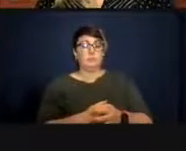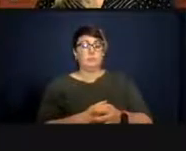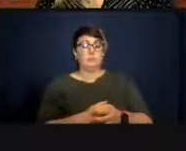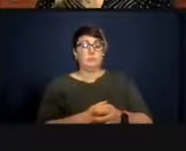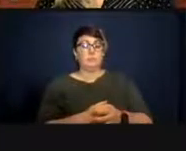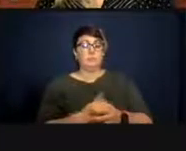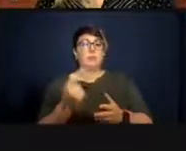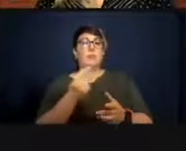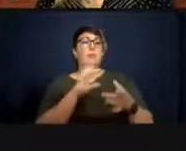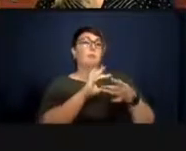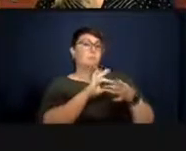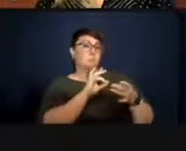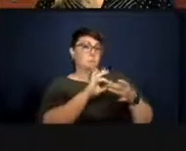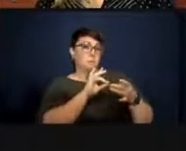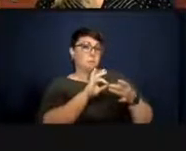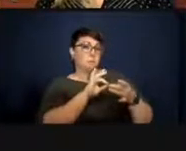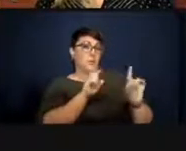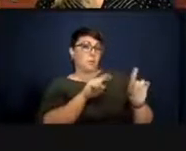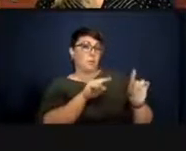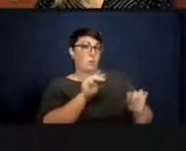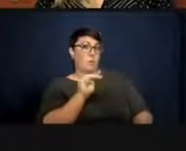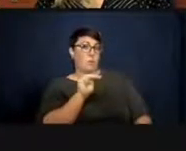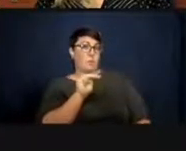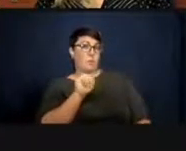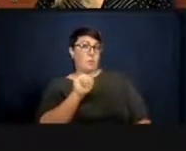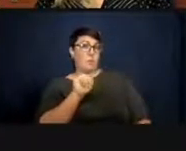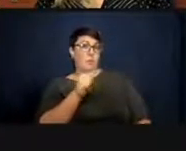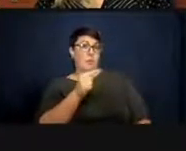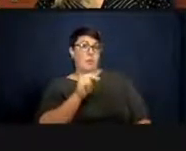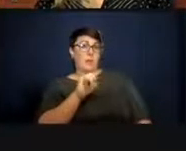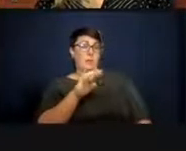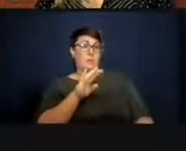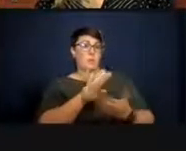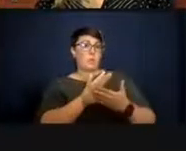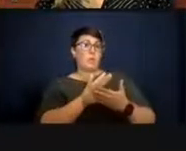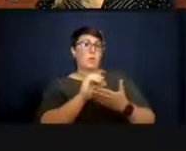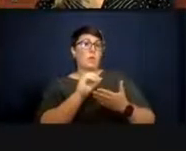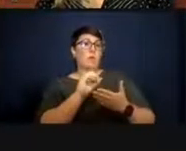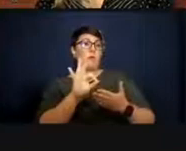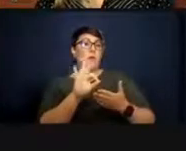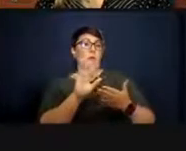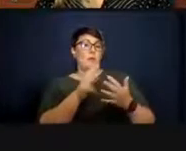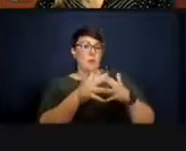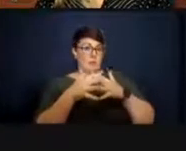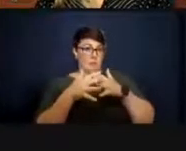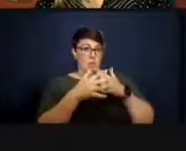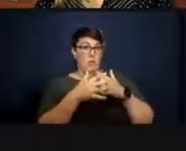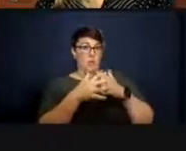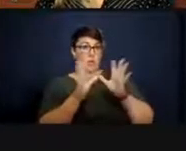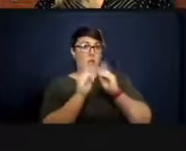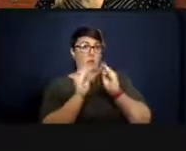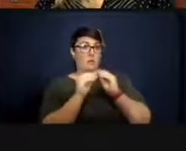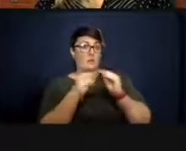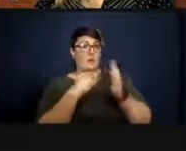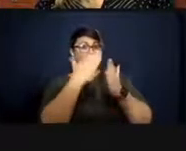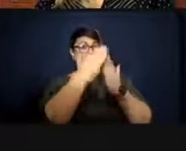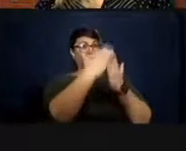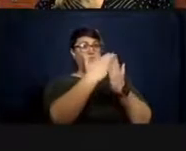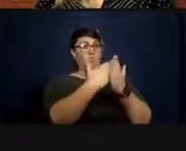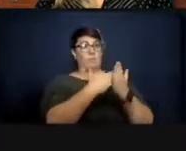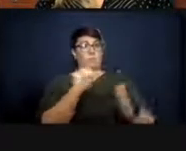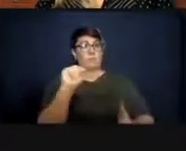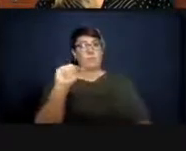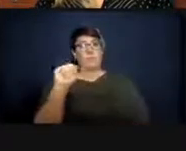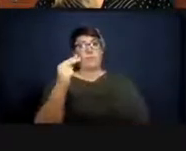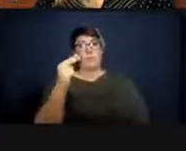Mojawapo ya mambo ambayo ulitaja ni kwamba mlihudhuria kongamano la shule za sumaku za Amerika,